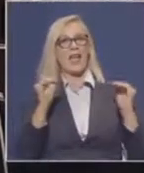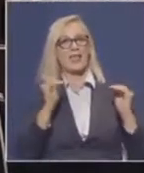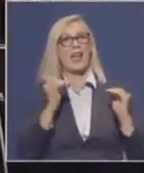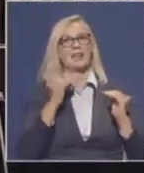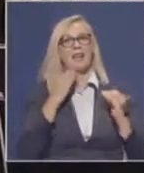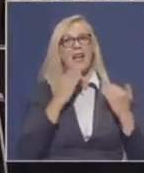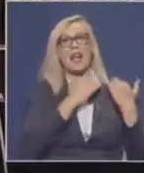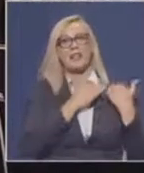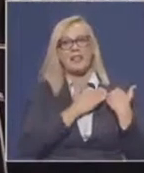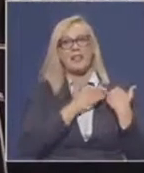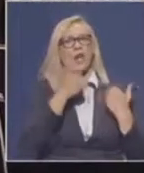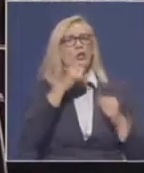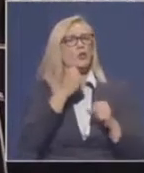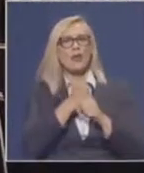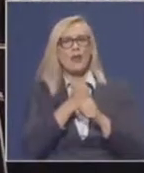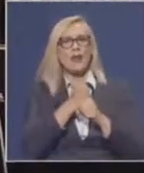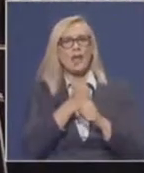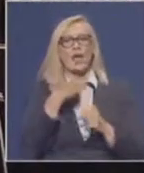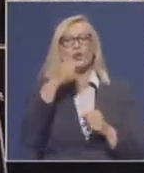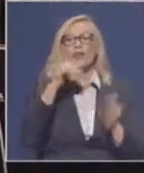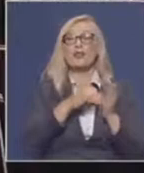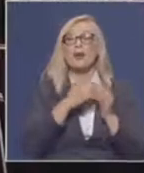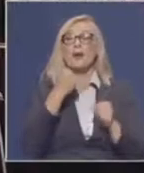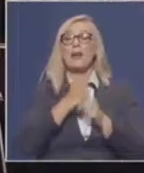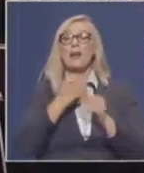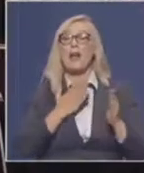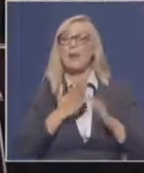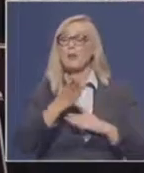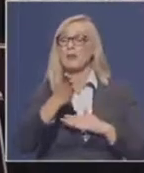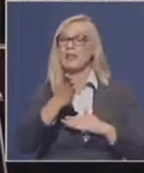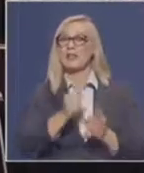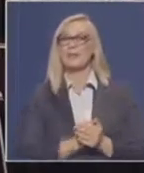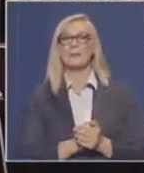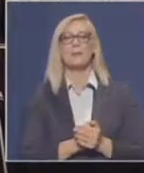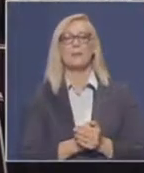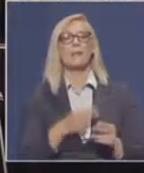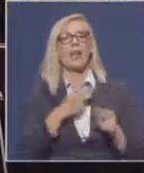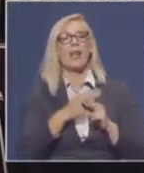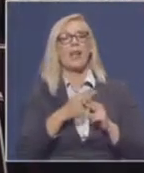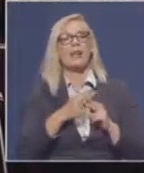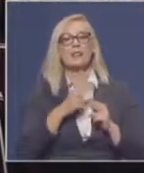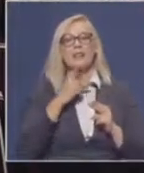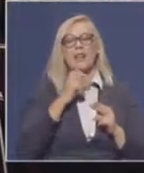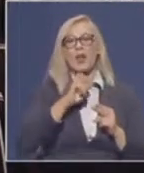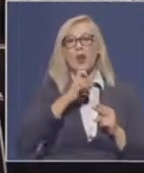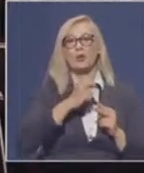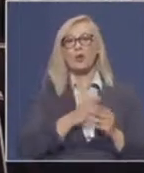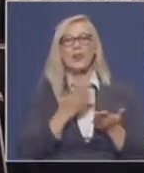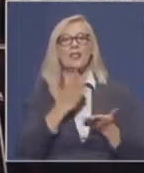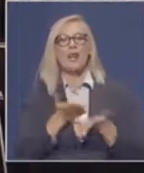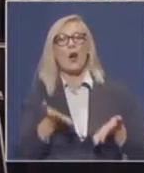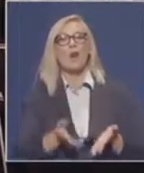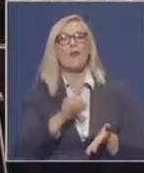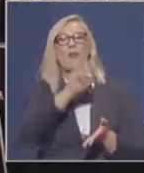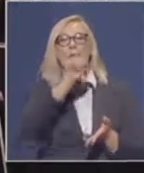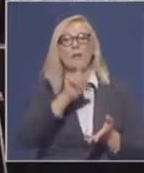тежина. Што направивме и што треба да правиме во иднина? Искрениот и реален одговор е дека ова е